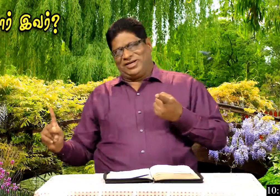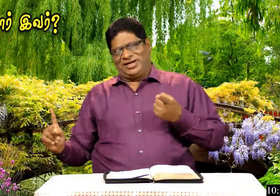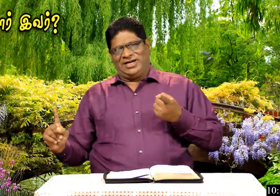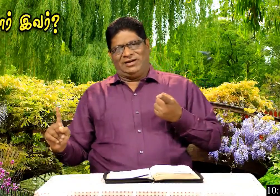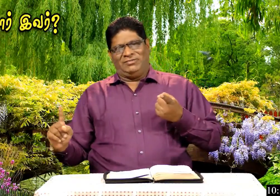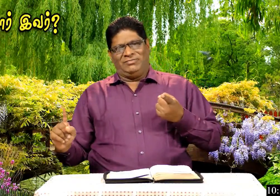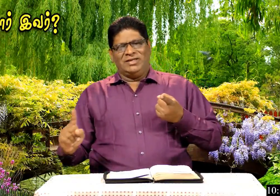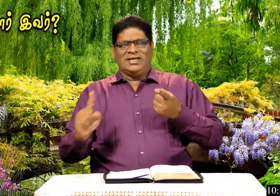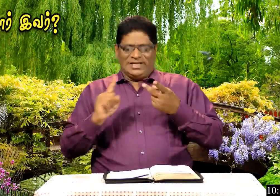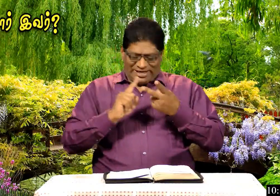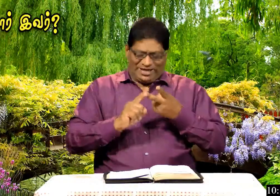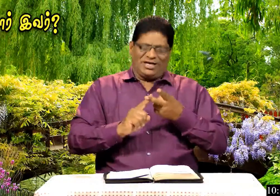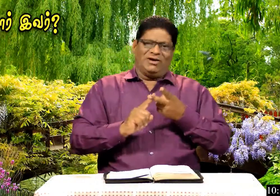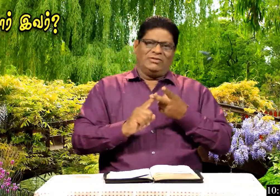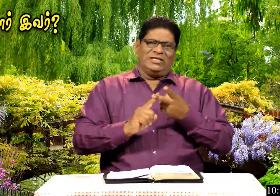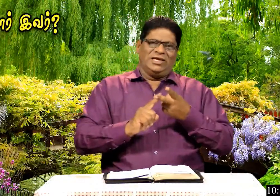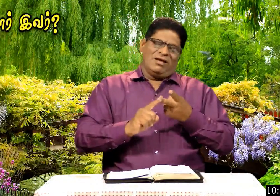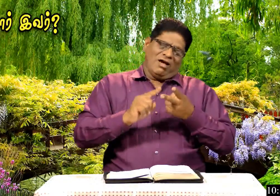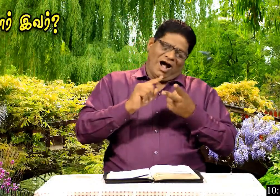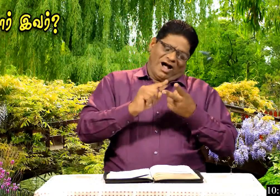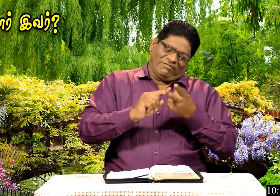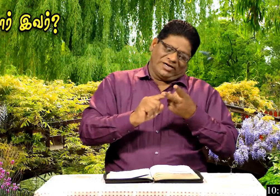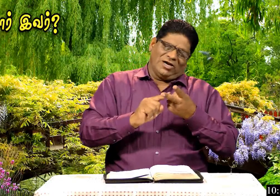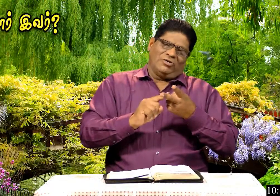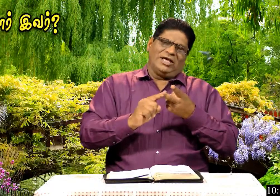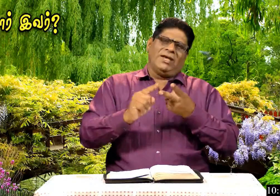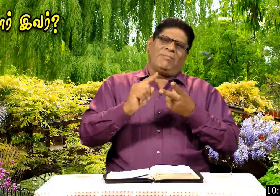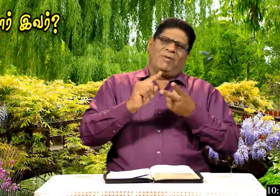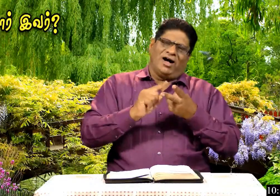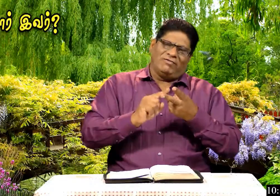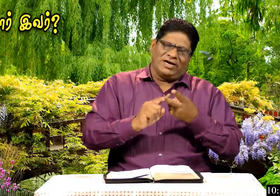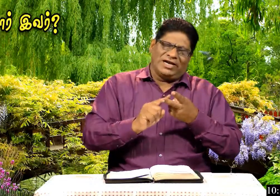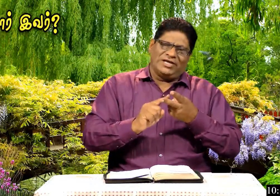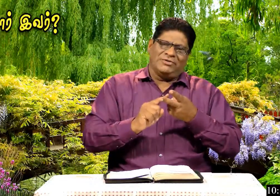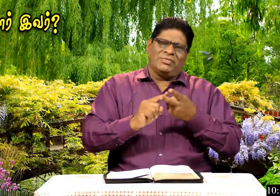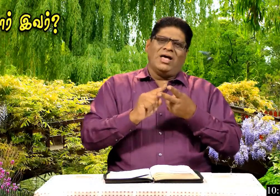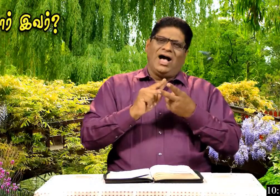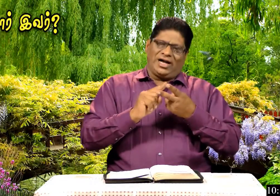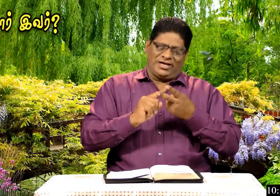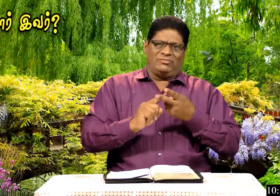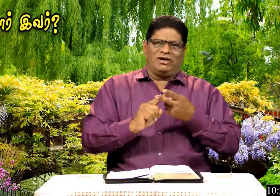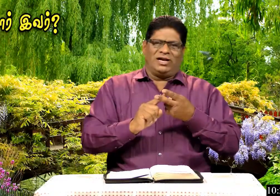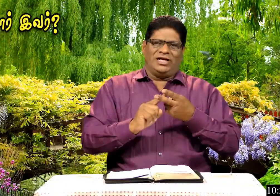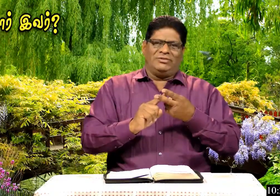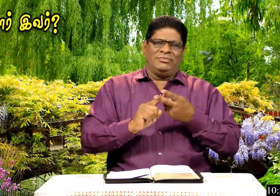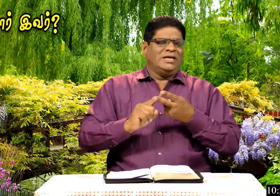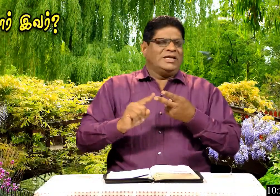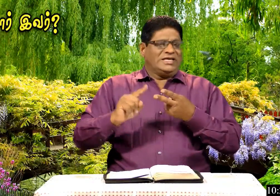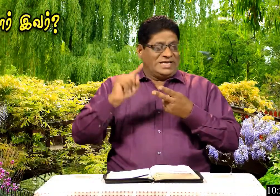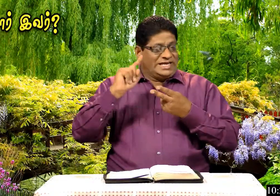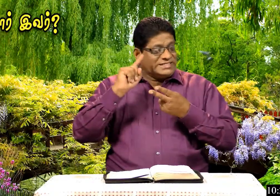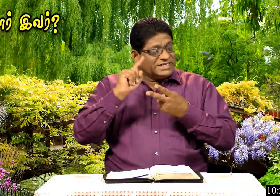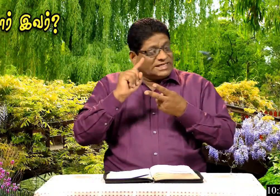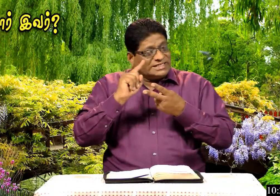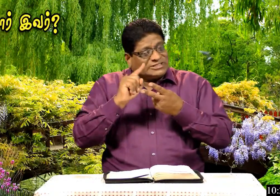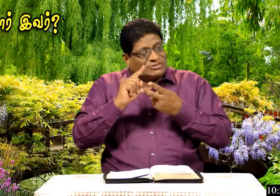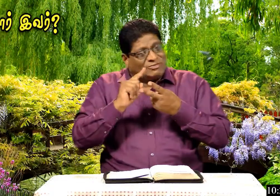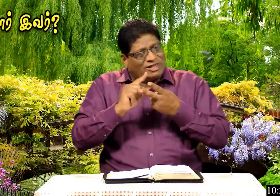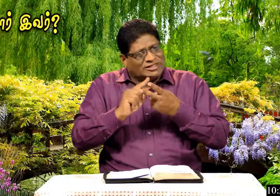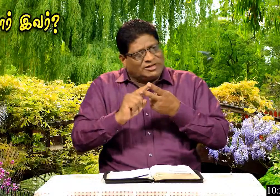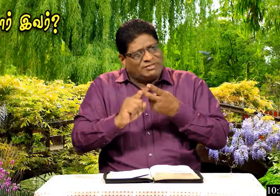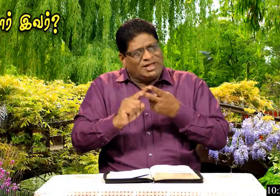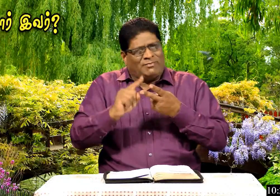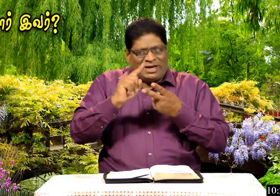தெரிந்து கொண்டார்கள். 2, அவர்களுடைய பாவங்களையும் அக்கிரமங்களையும் இயேசு